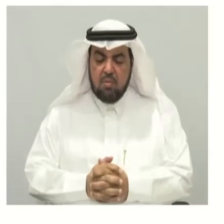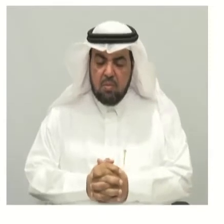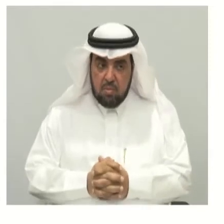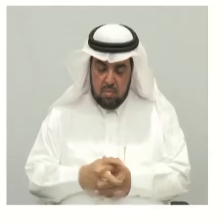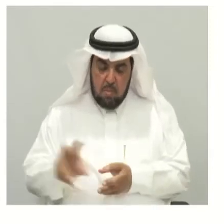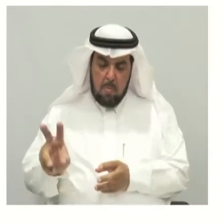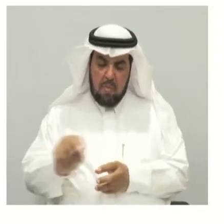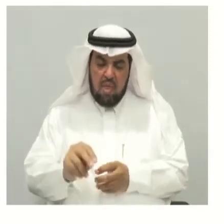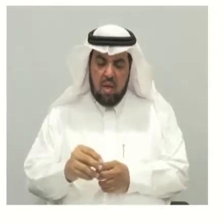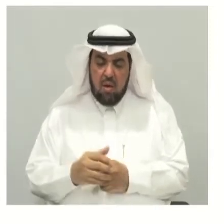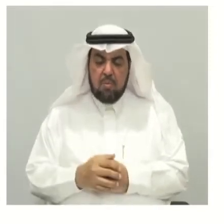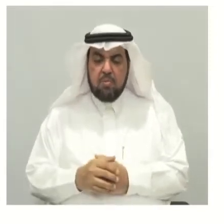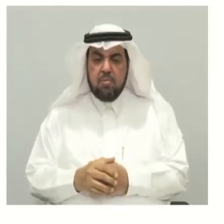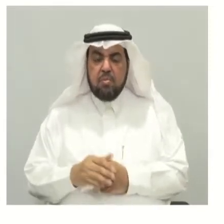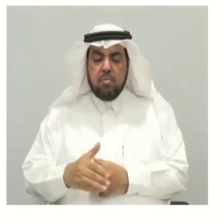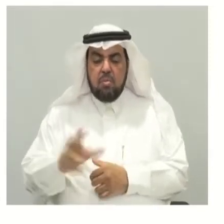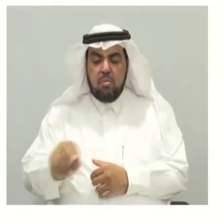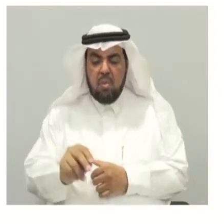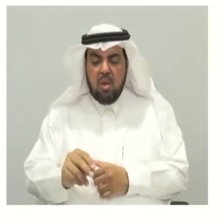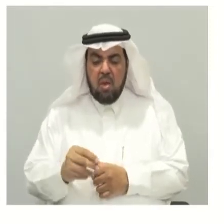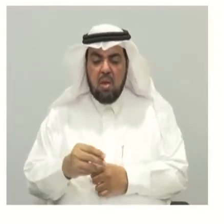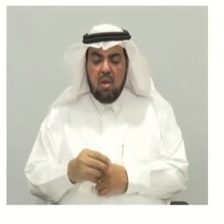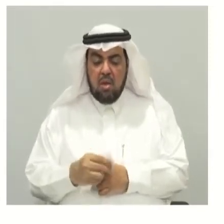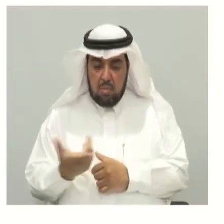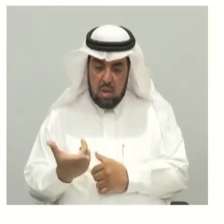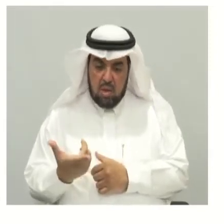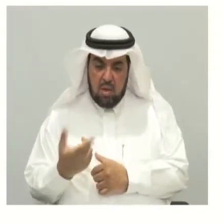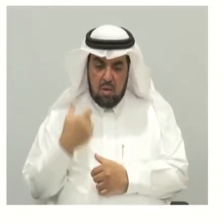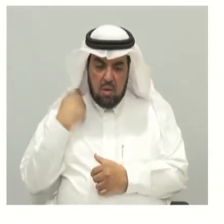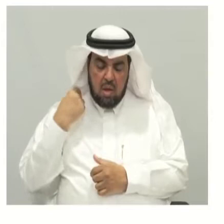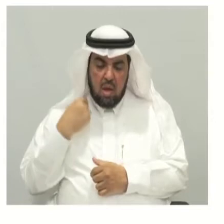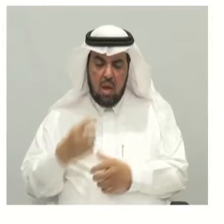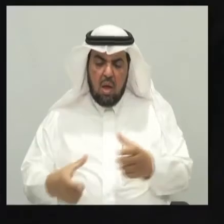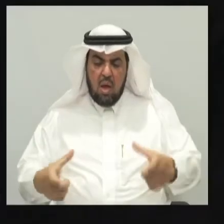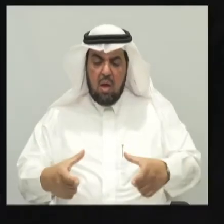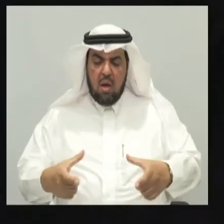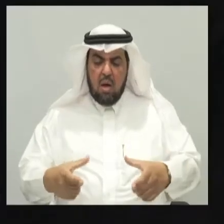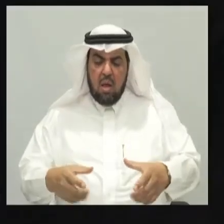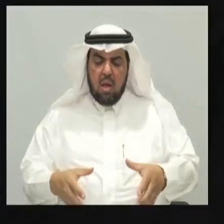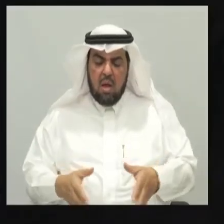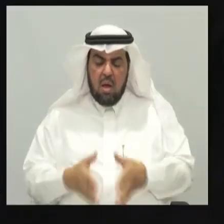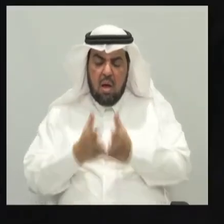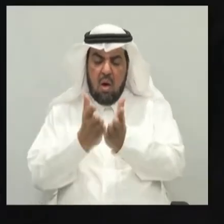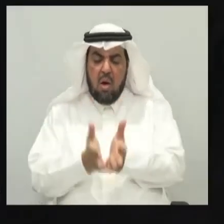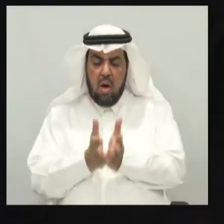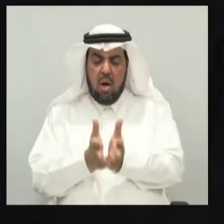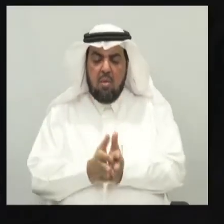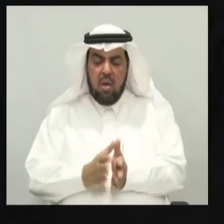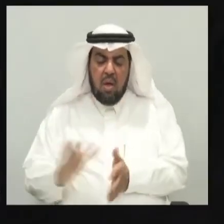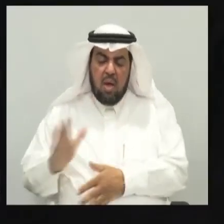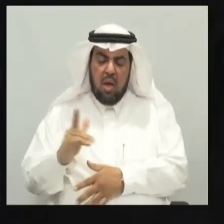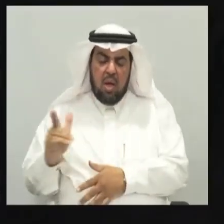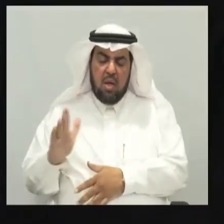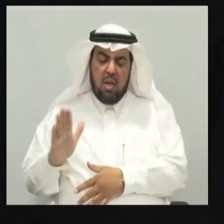ونعطي مثال على ذلك، كمثال على ذلك ما هي؟ أواني أو قوارب السيليكون. السيليكون